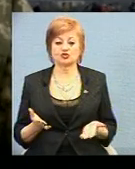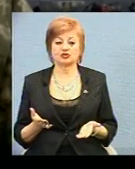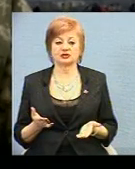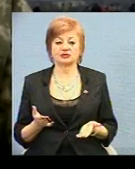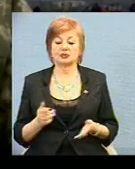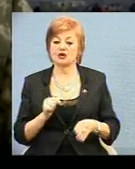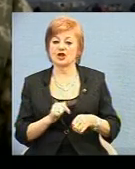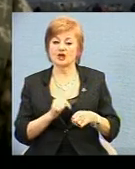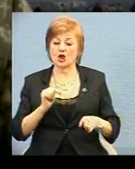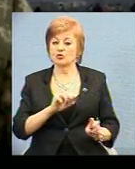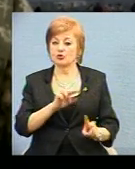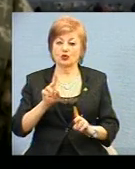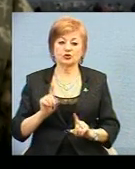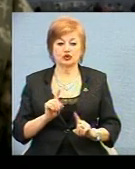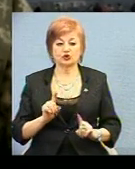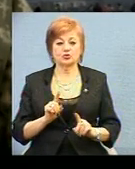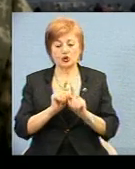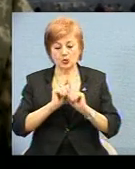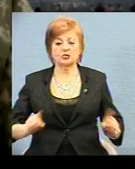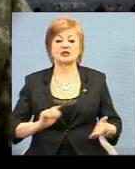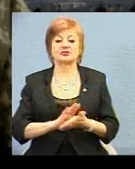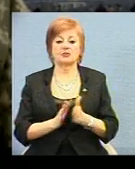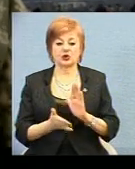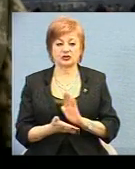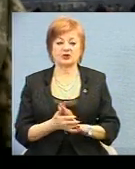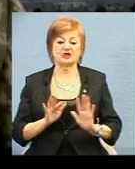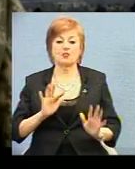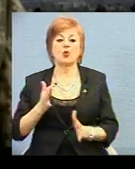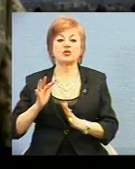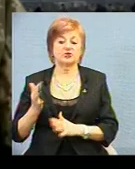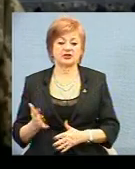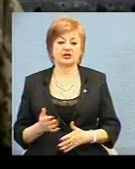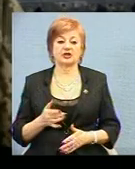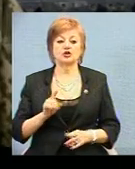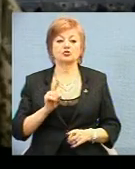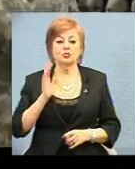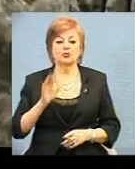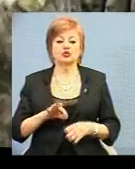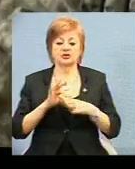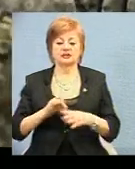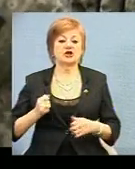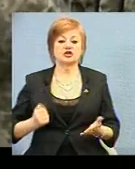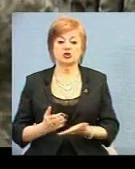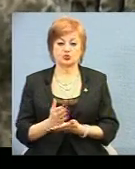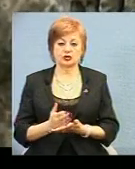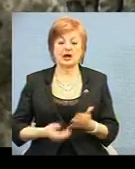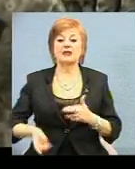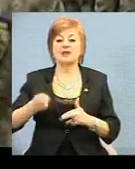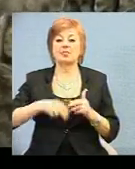зможуть реагувати на якісь надзвичайні питання або події, які будуть складатися під час внесення служби. Наприкінці